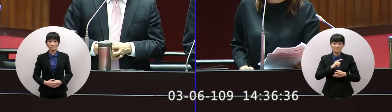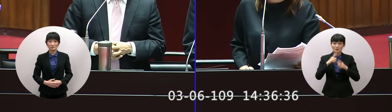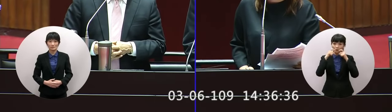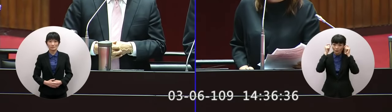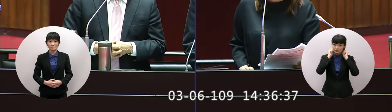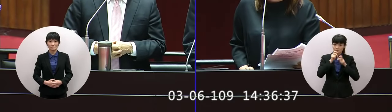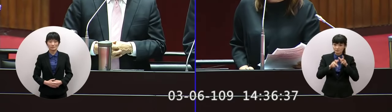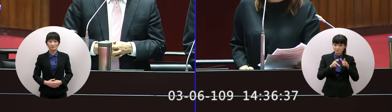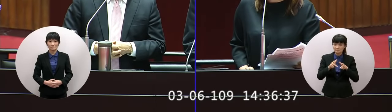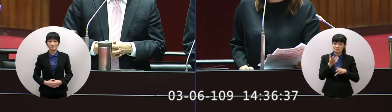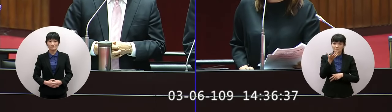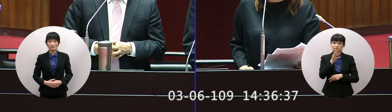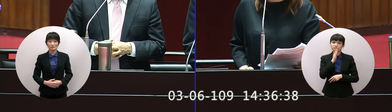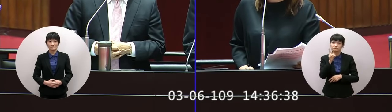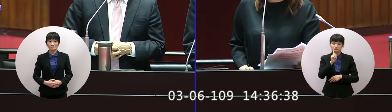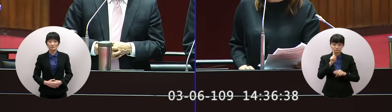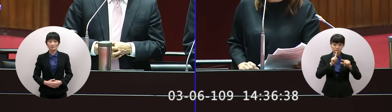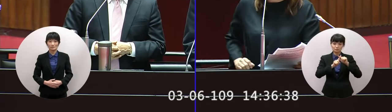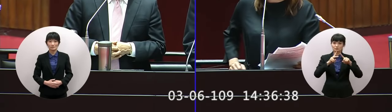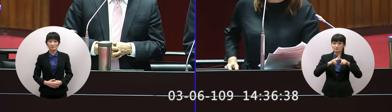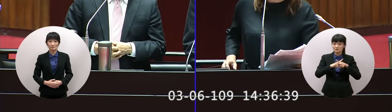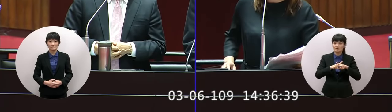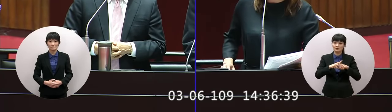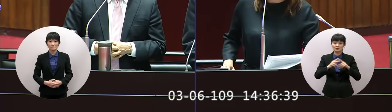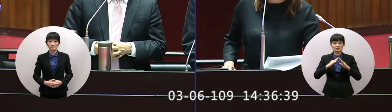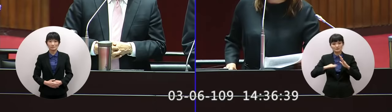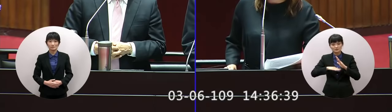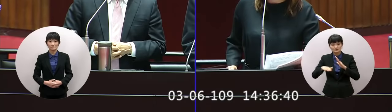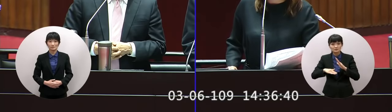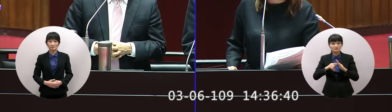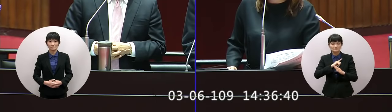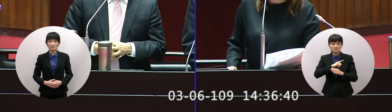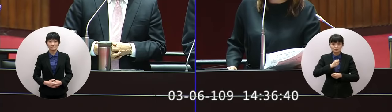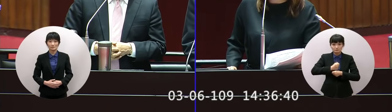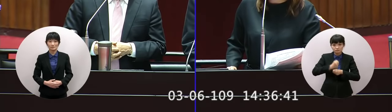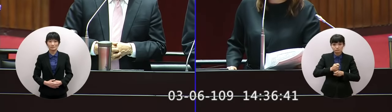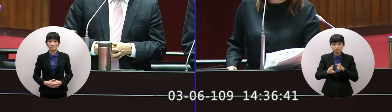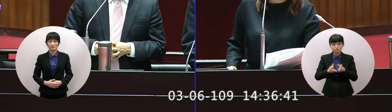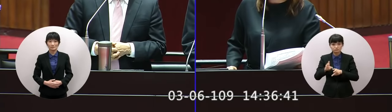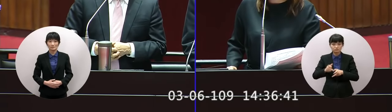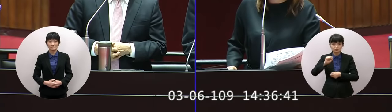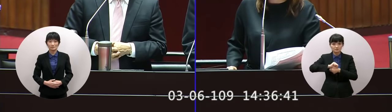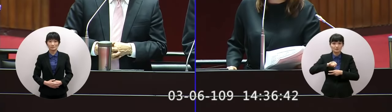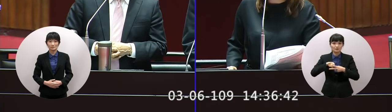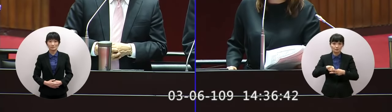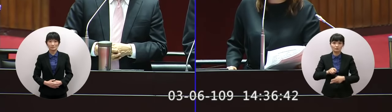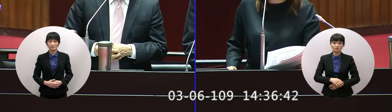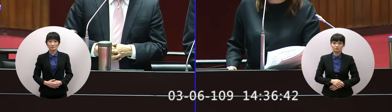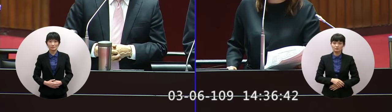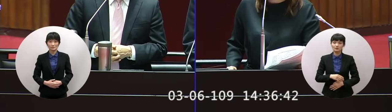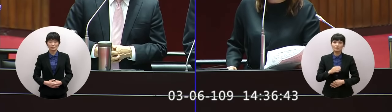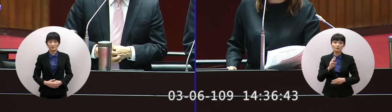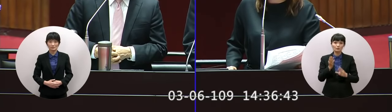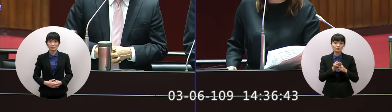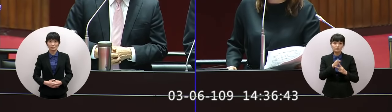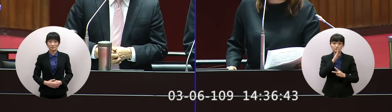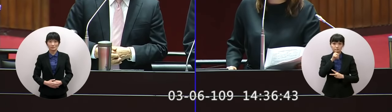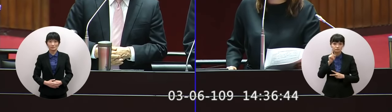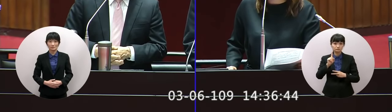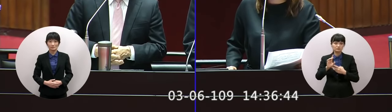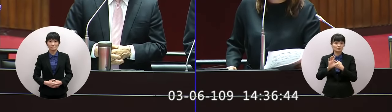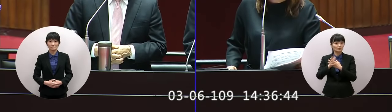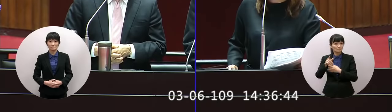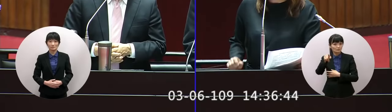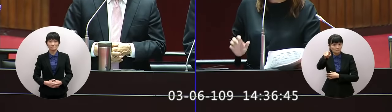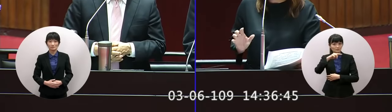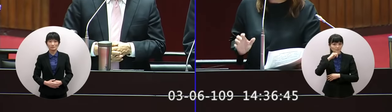加工厂，不然就是主打日本和英国外销等这些外销市场它高附加价值的医疗级口